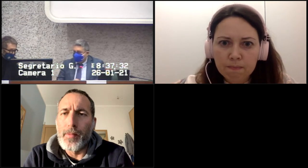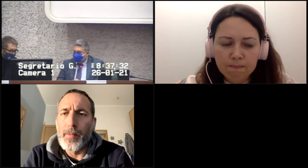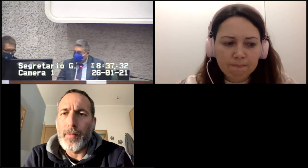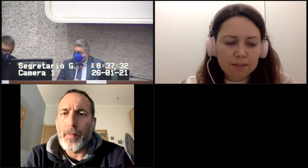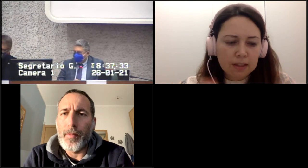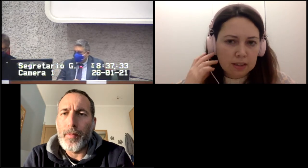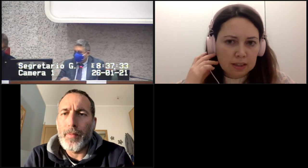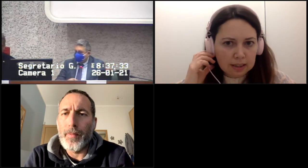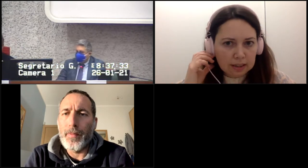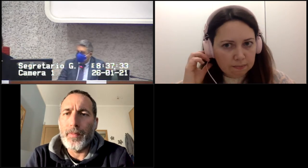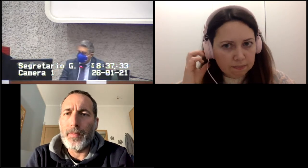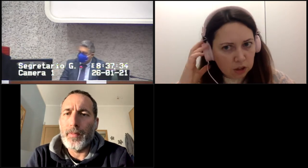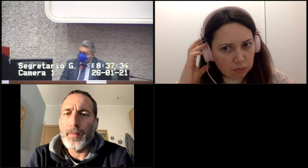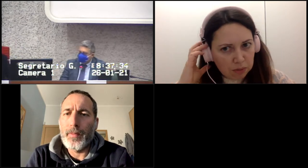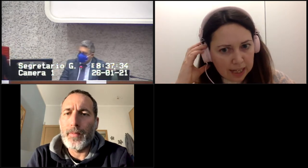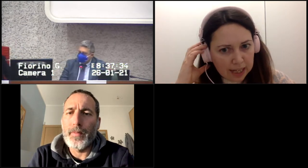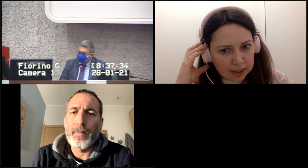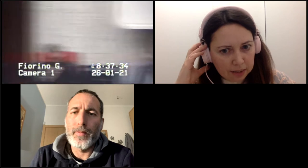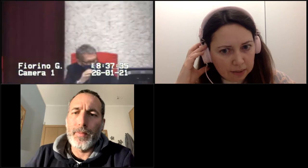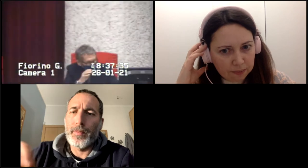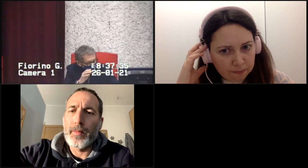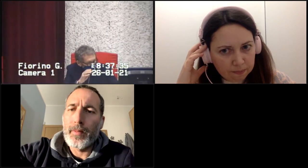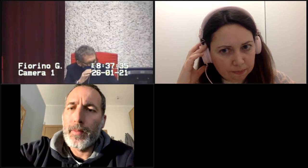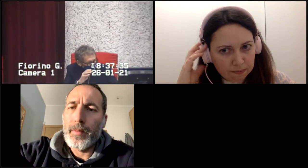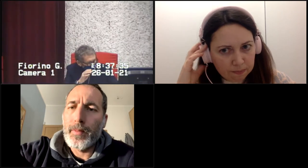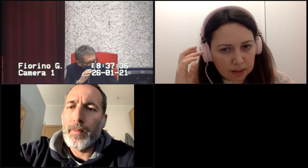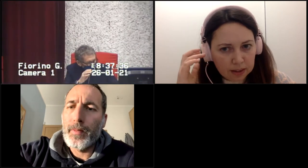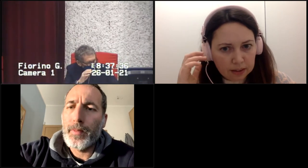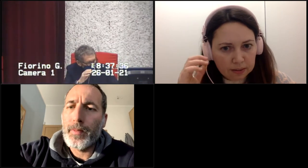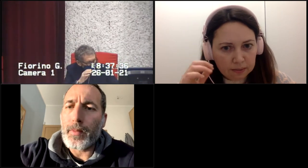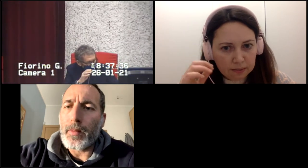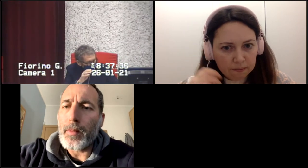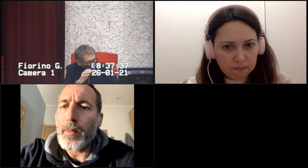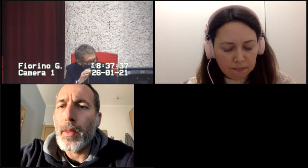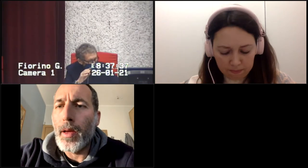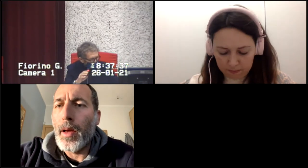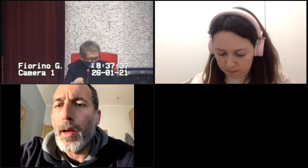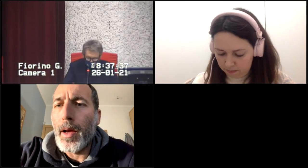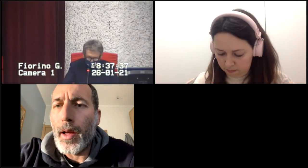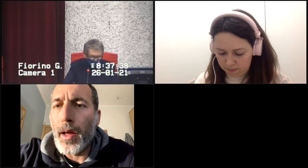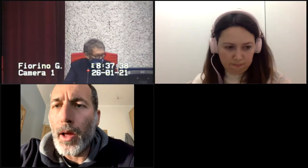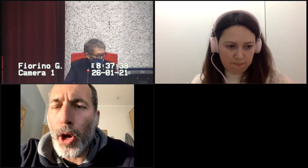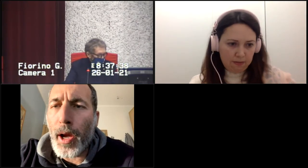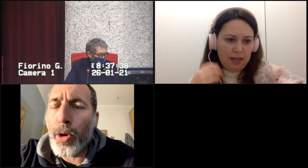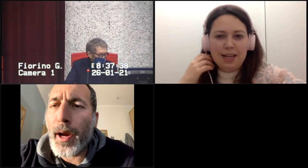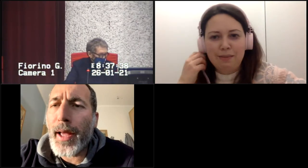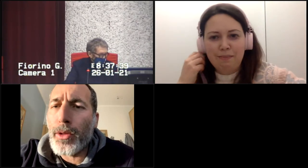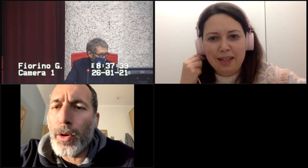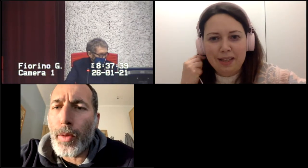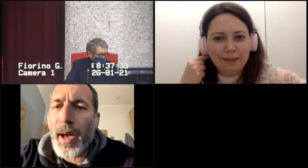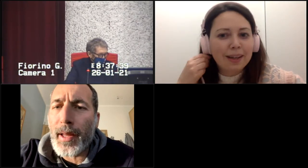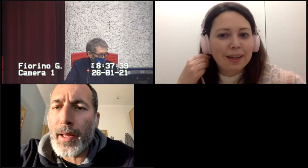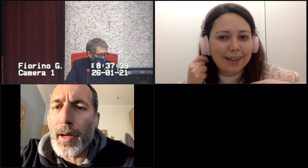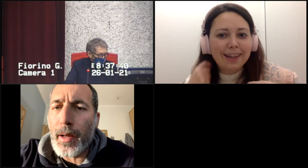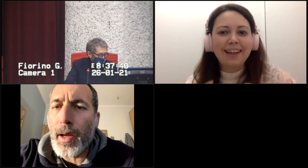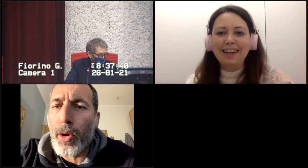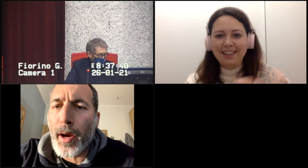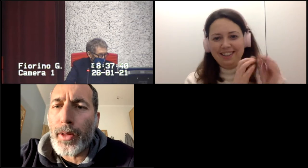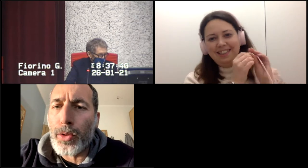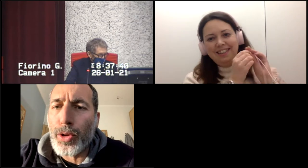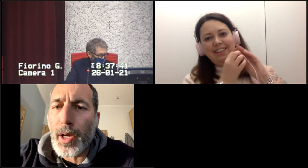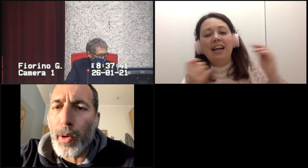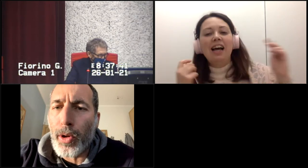la sento. No, non mi sente. Consigliera Perego, provi ad attivare il microfono. No, è corretto,